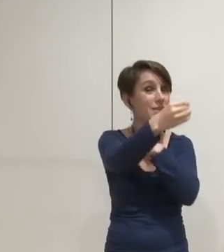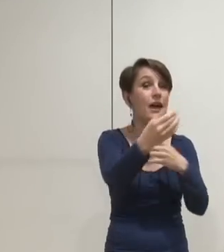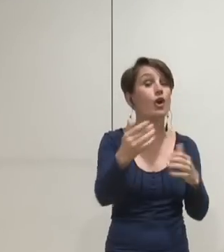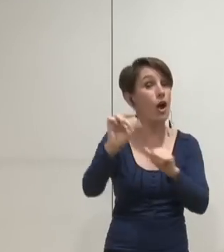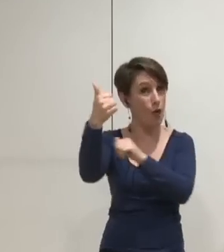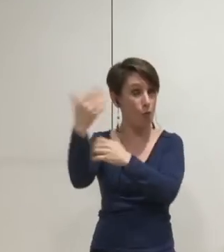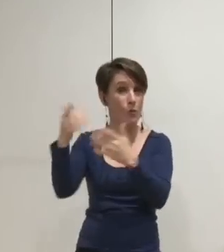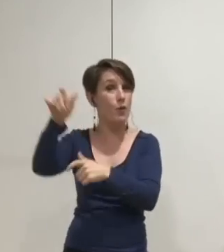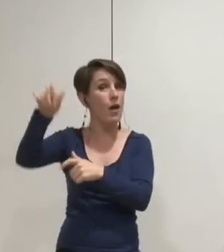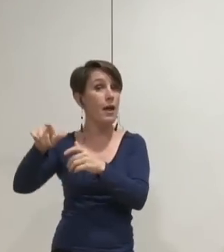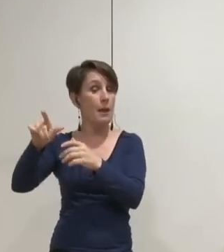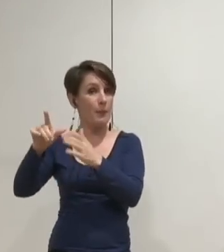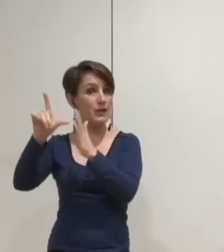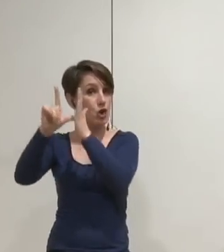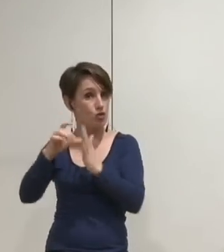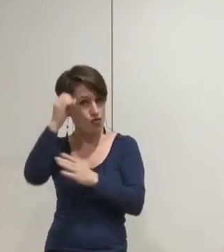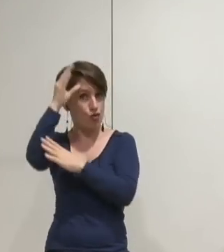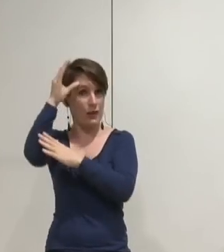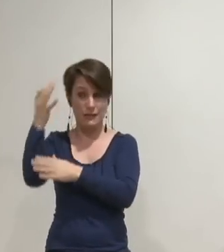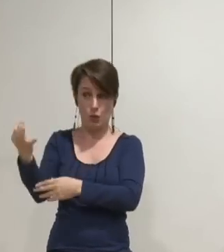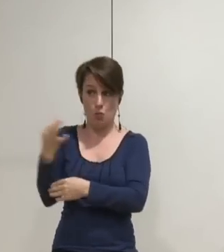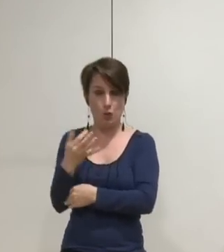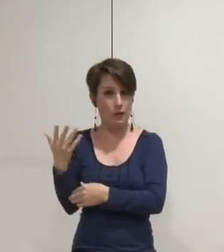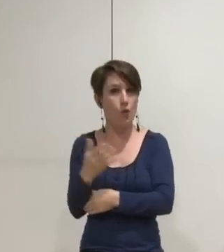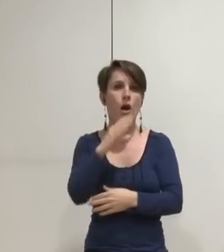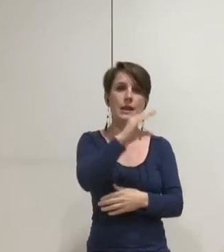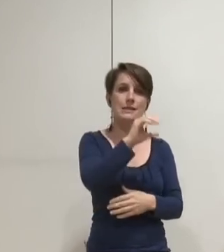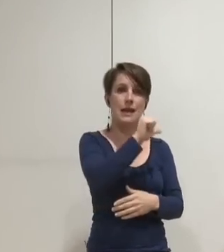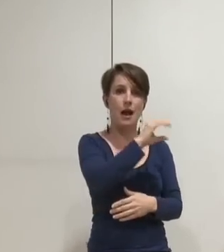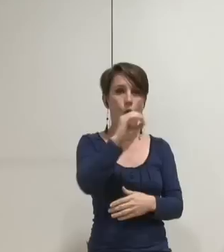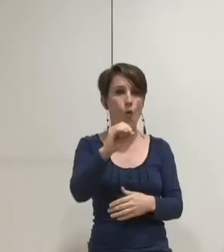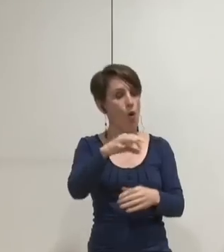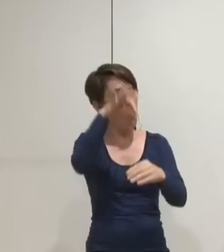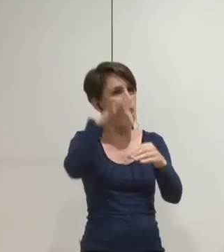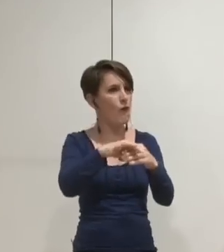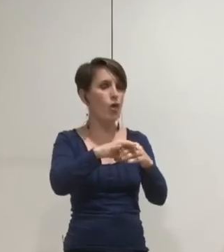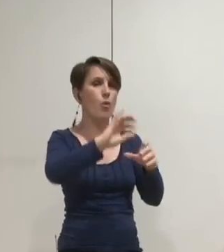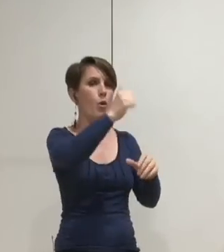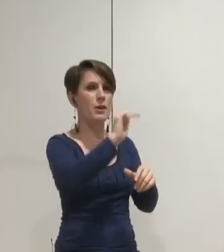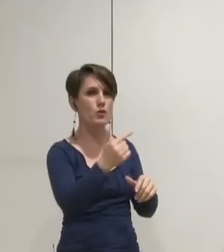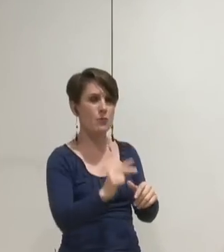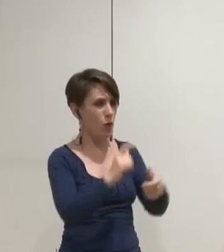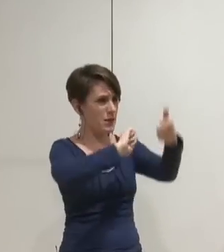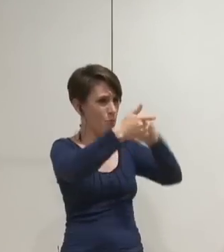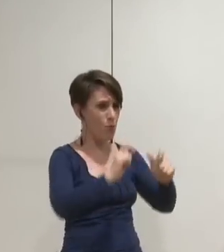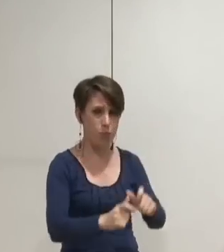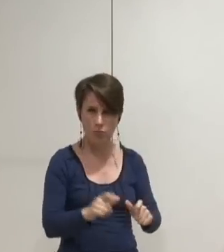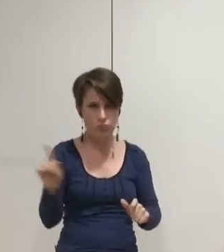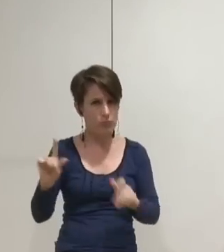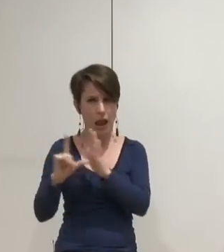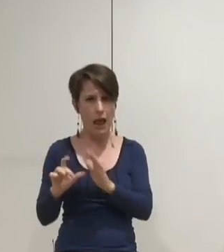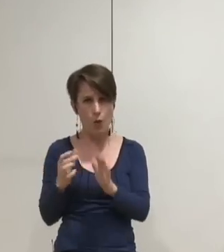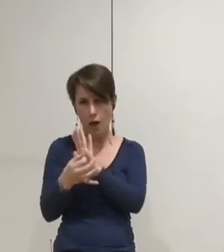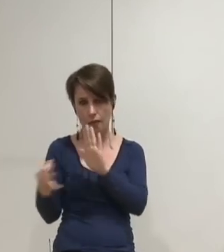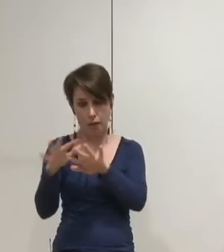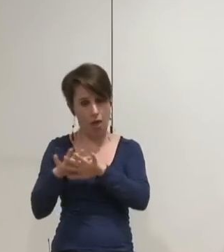me dit que sur la CAO le fait de voter ou pas le changement tout ça est loin d'être aussi clair mais surtout la